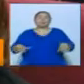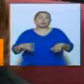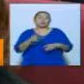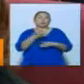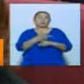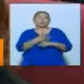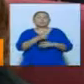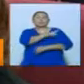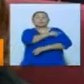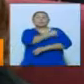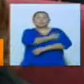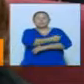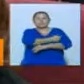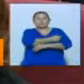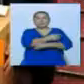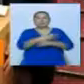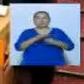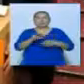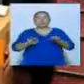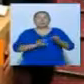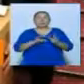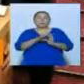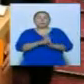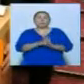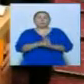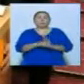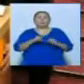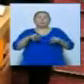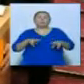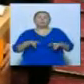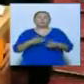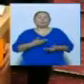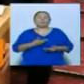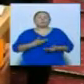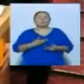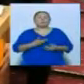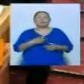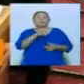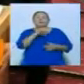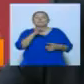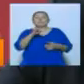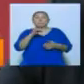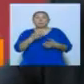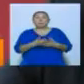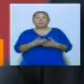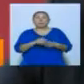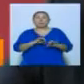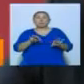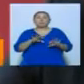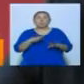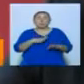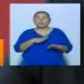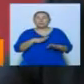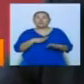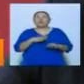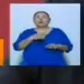3000-нан астам медицина қызметкеріне екпе салу жоспарланған. Жалпы мамандар өңірде эпидемиологиялық жағдайдың тұрақсыз екенін айтып отыр.